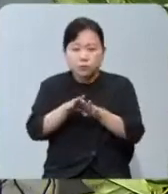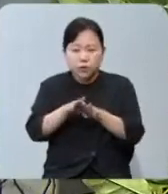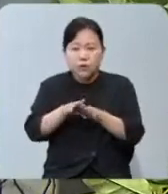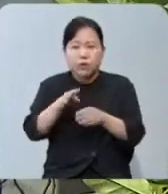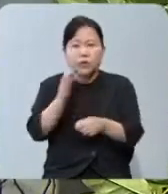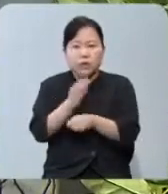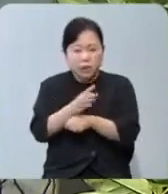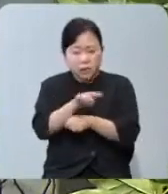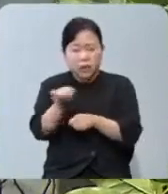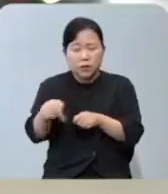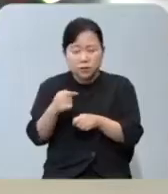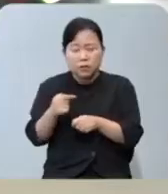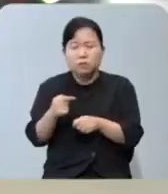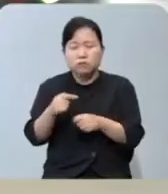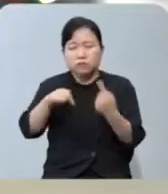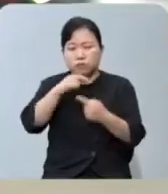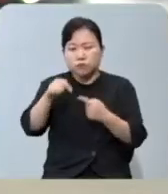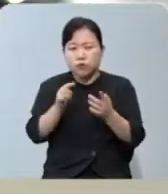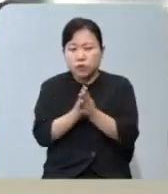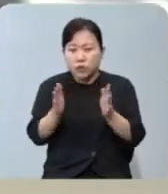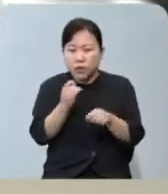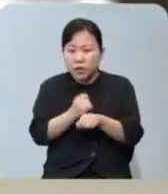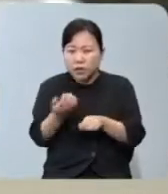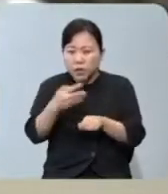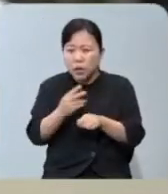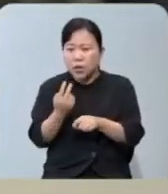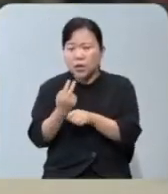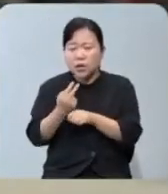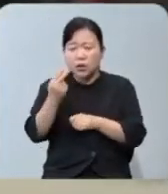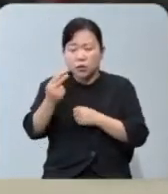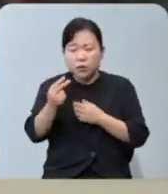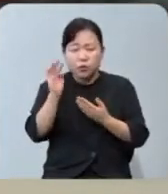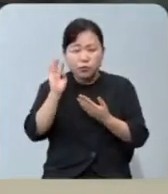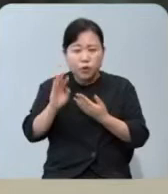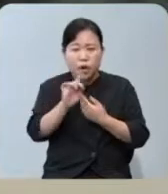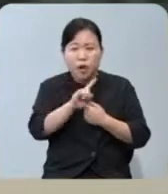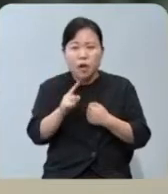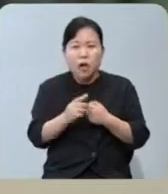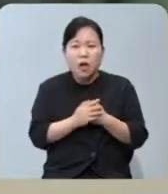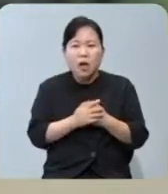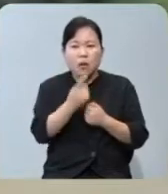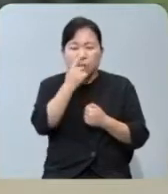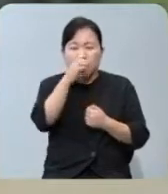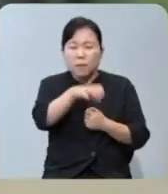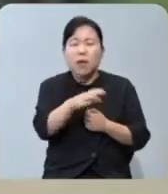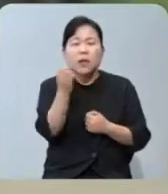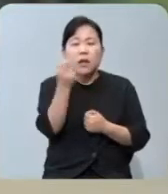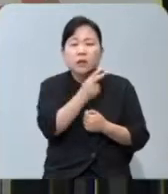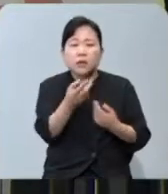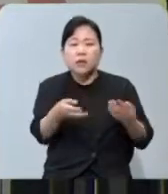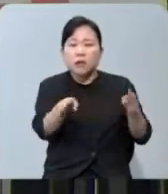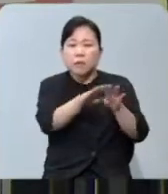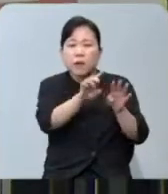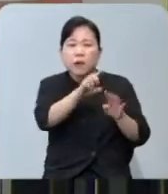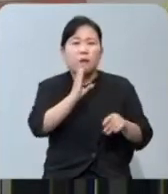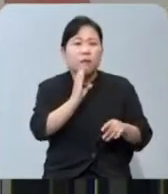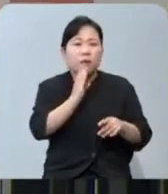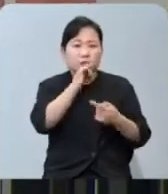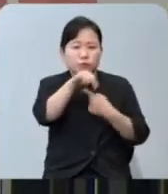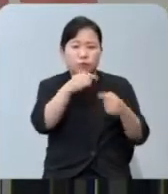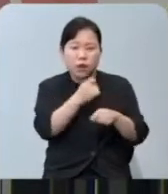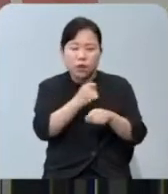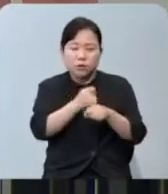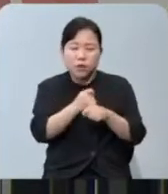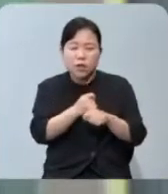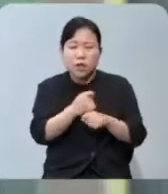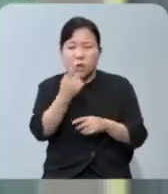영업을 시작했습니다 그런데 불과 2년 뒤 a 씨가 바로 맞은편에 카페를 다시 열었고 커피 가격 경쟁을